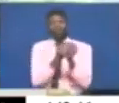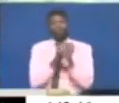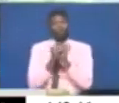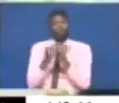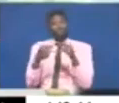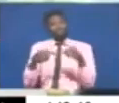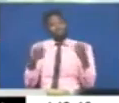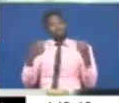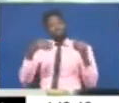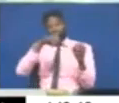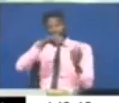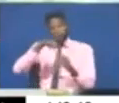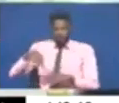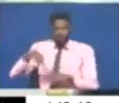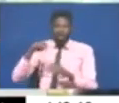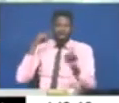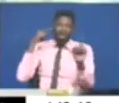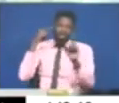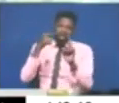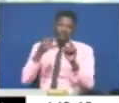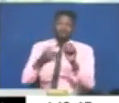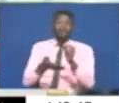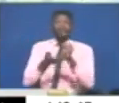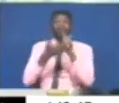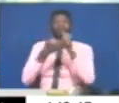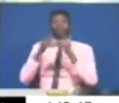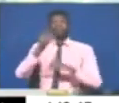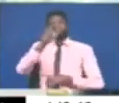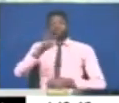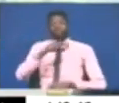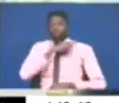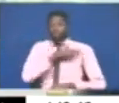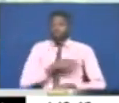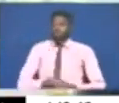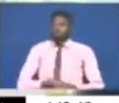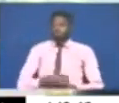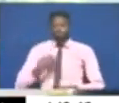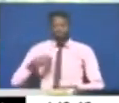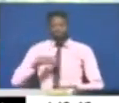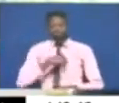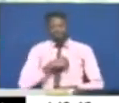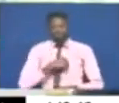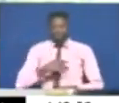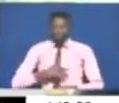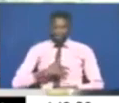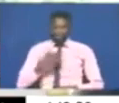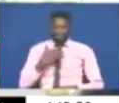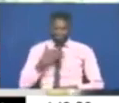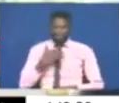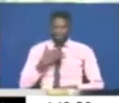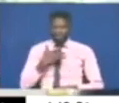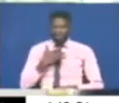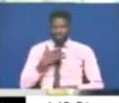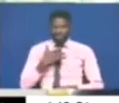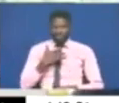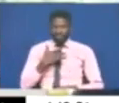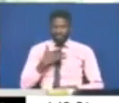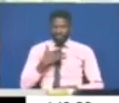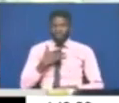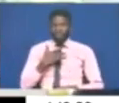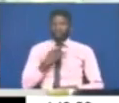kubwa kulingana na uongozi wa mheshimiwa Dr. William Samoei Ruto, rais wetu